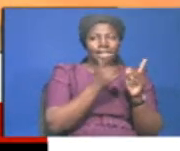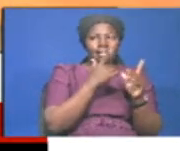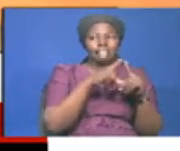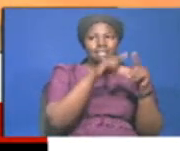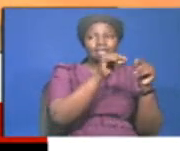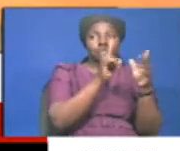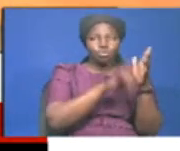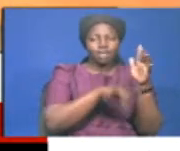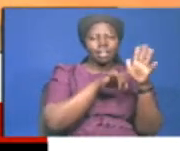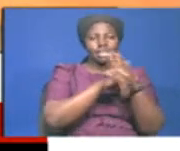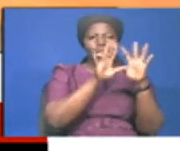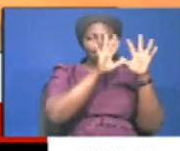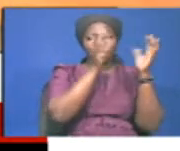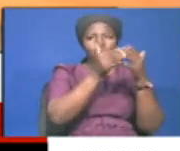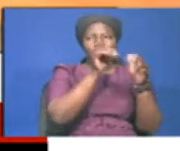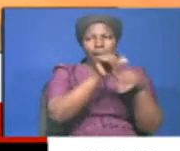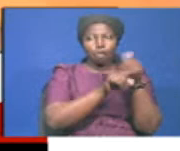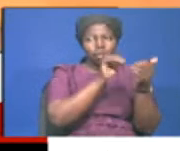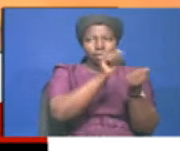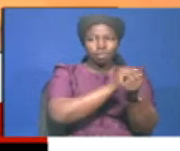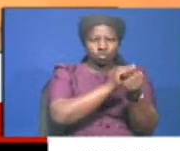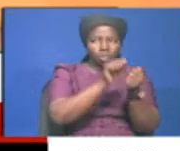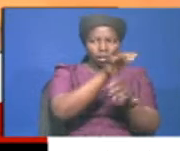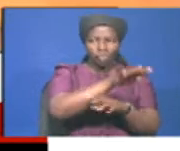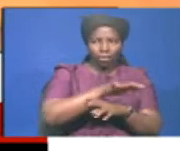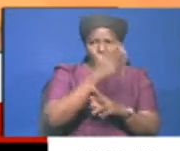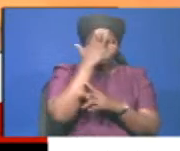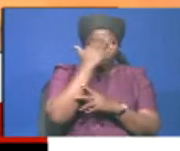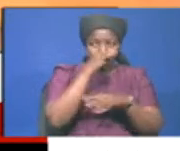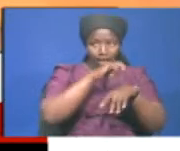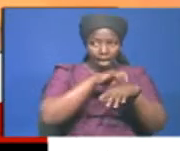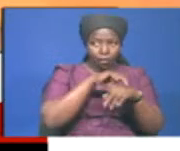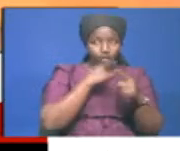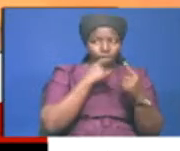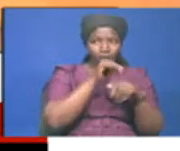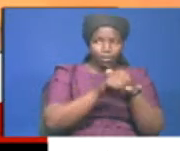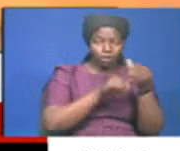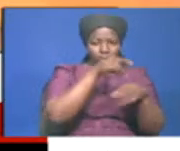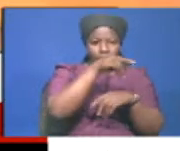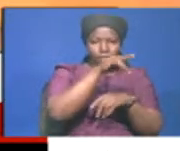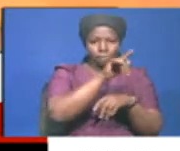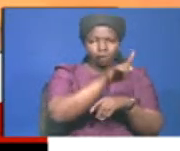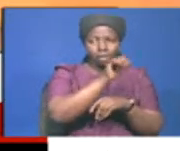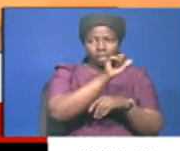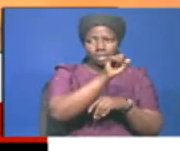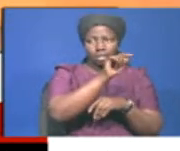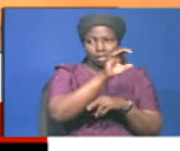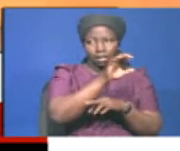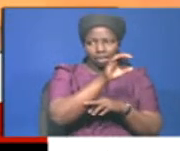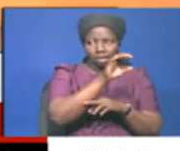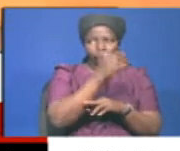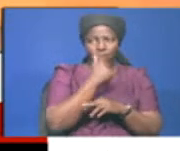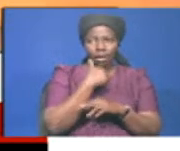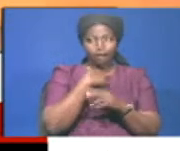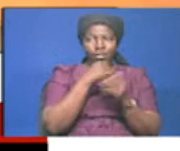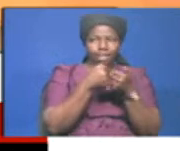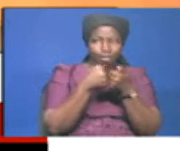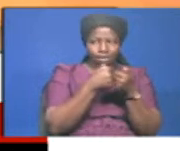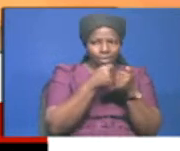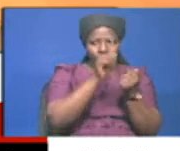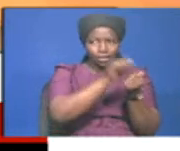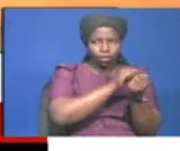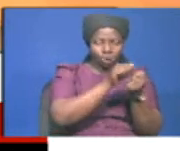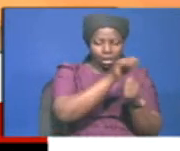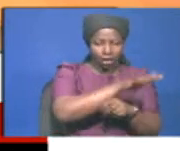ulimwenguni kuhusiana na uchafuzi wa mazingira? Maanake tunapozungumza kuhusiana na plastiki, kuna hii changamoto uchafuzi wa mazingira yenyewe hadi kuelekea